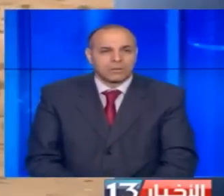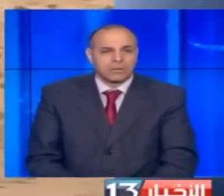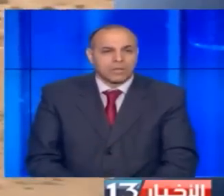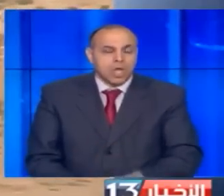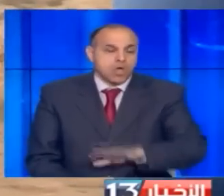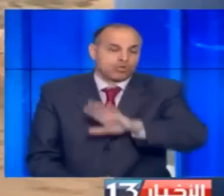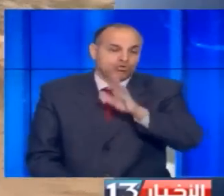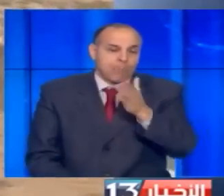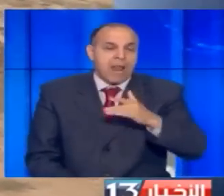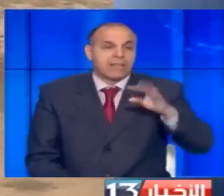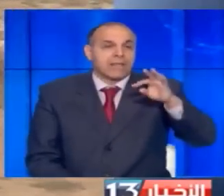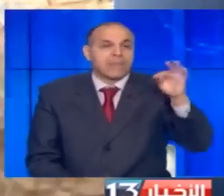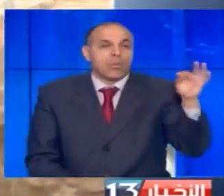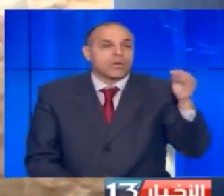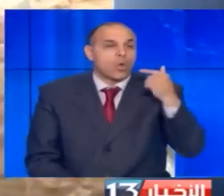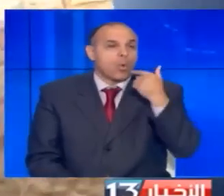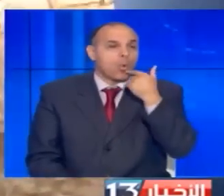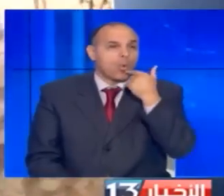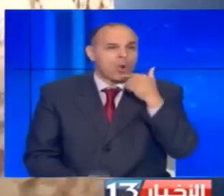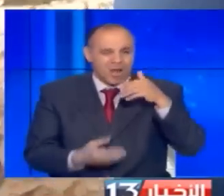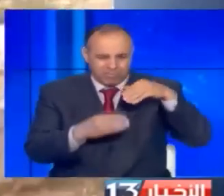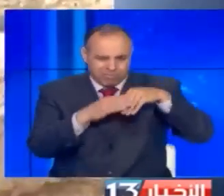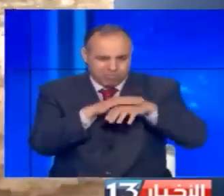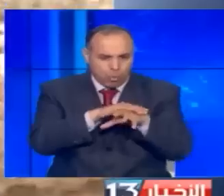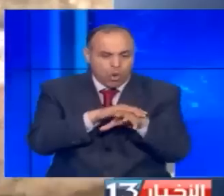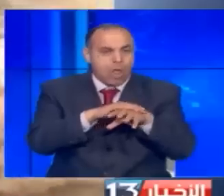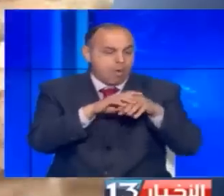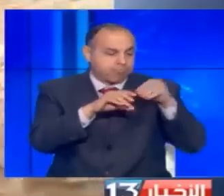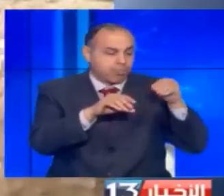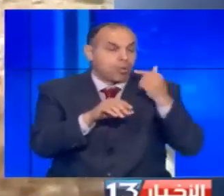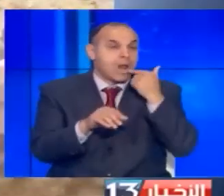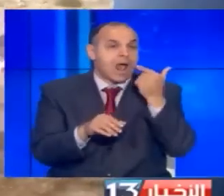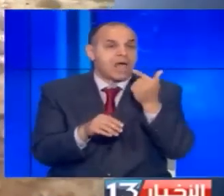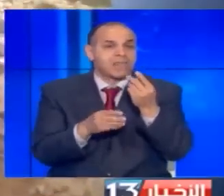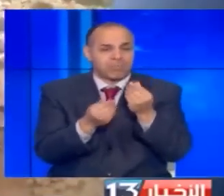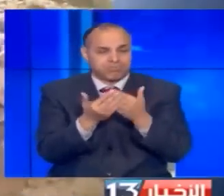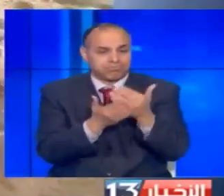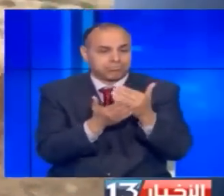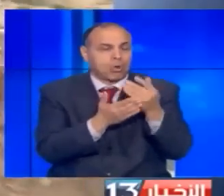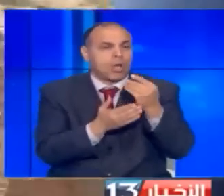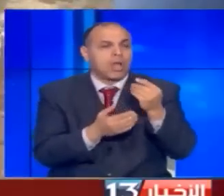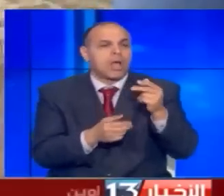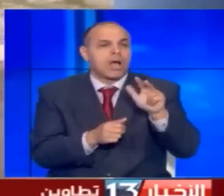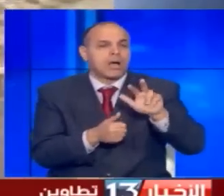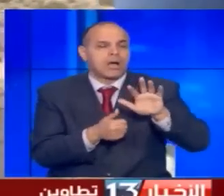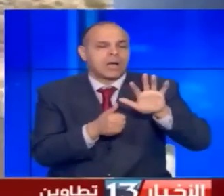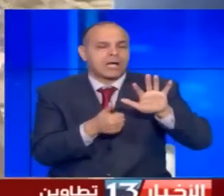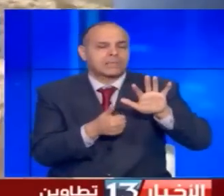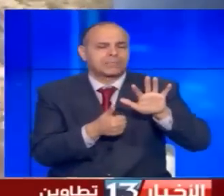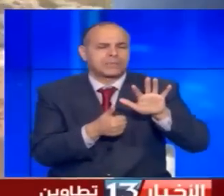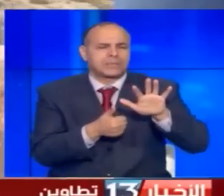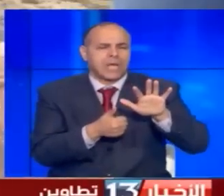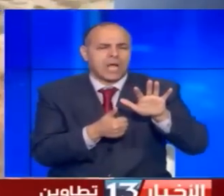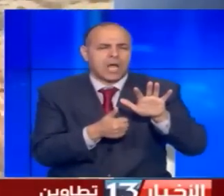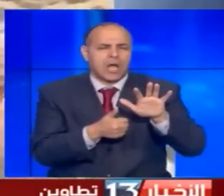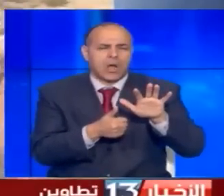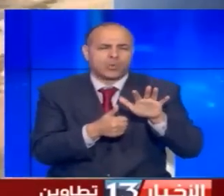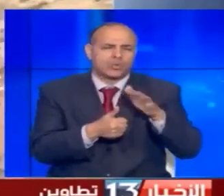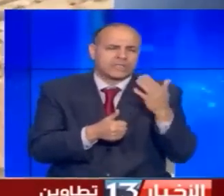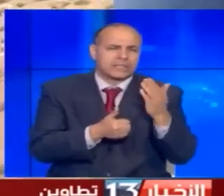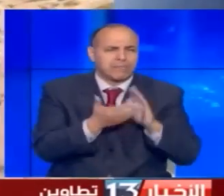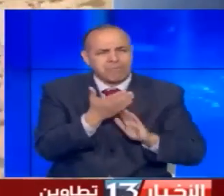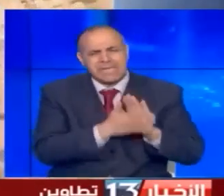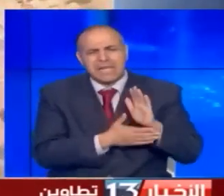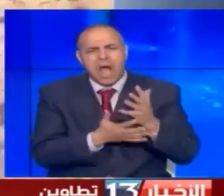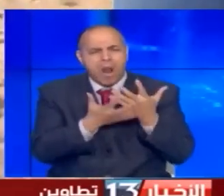جبال تطاوين زاخرة بالمواد الإنشائية بمختلف أنواعها، تحتوي على 65 مليار طن من مخزونها في مادة